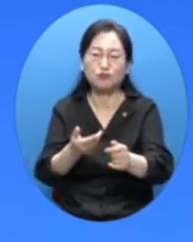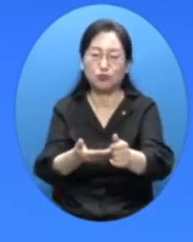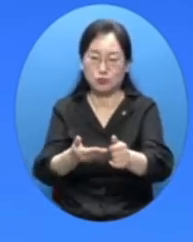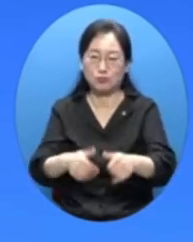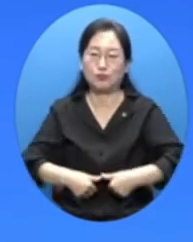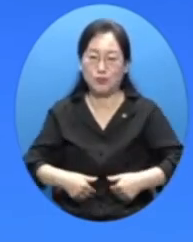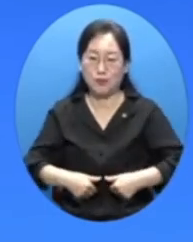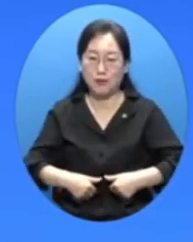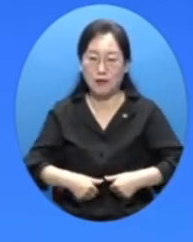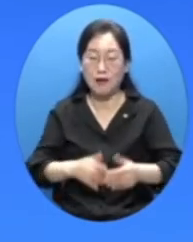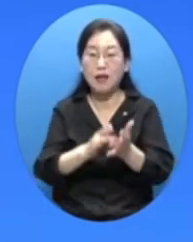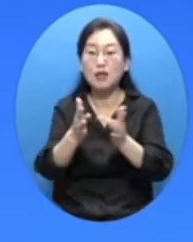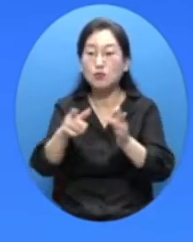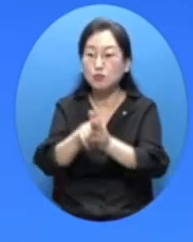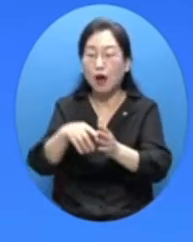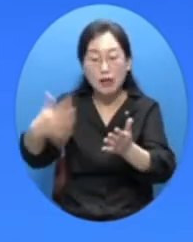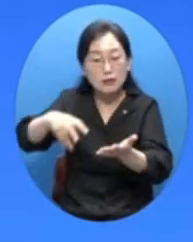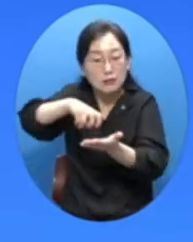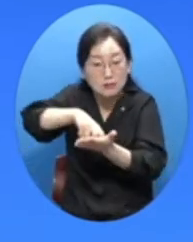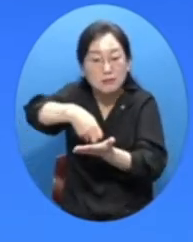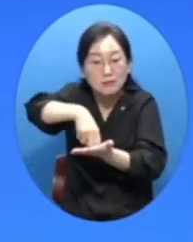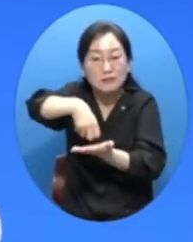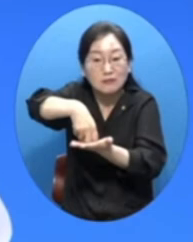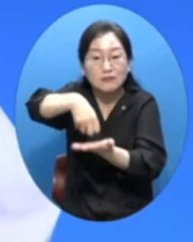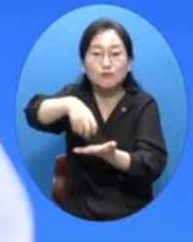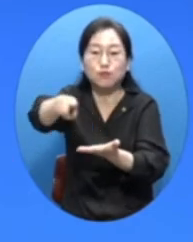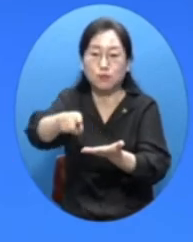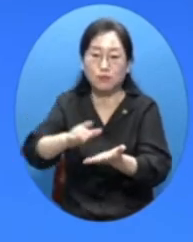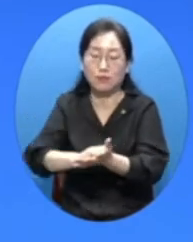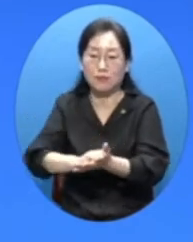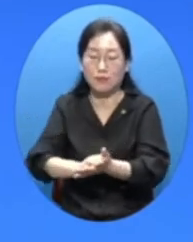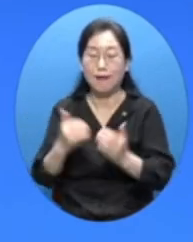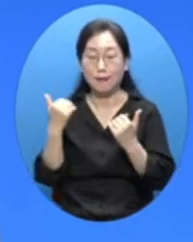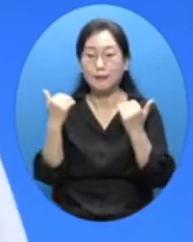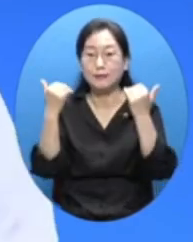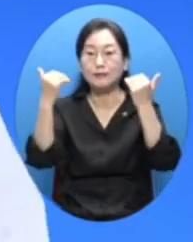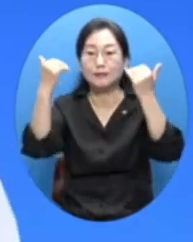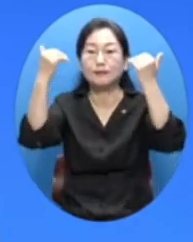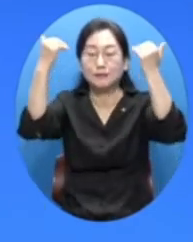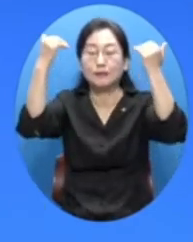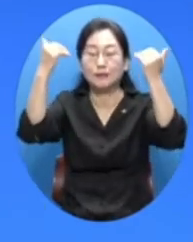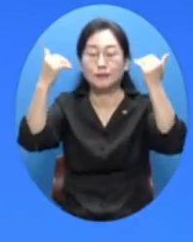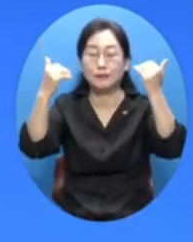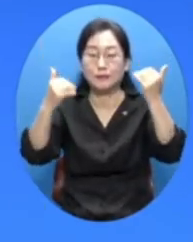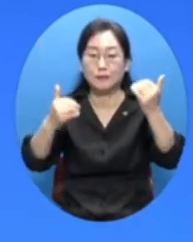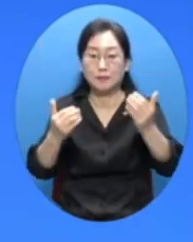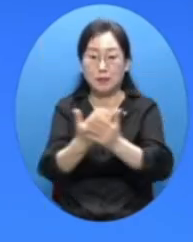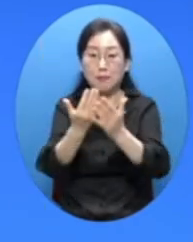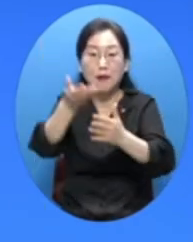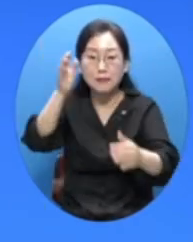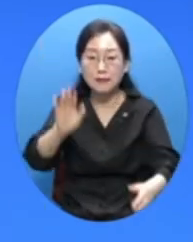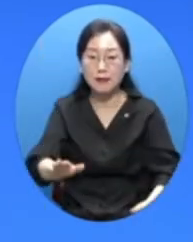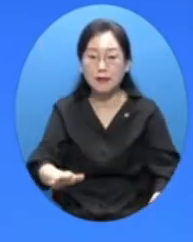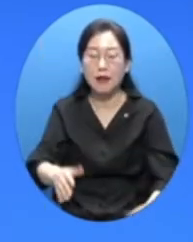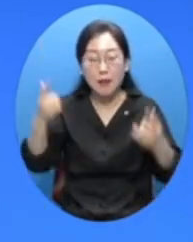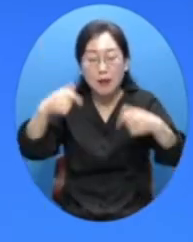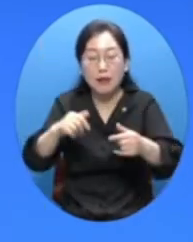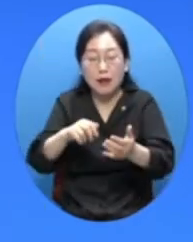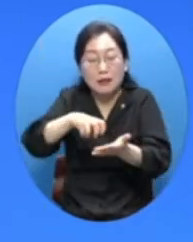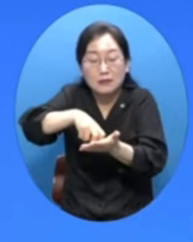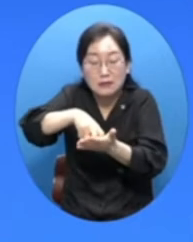예수님 알아서 아직도 기는 사람이 있어요. 아, 예수님 이제 점점 자라서 제자리 걸음을 해야 되는데 맨날